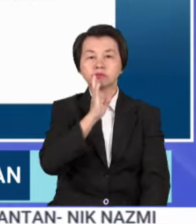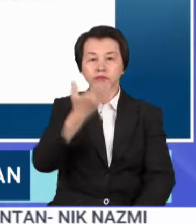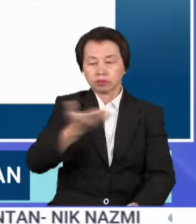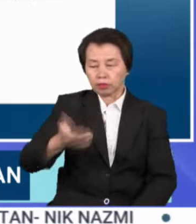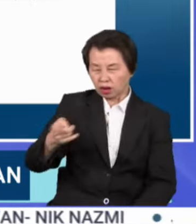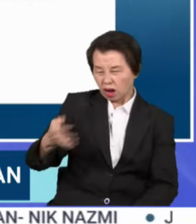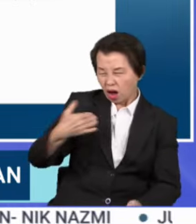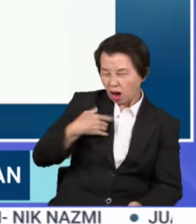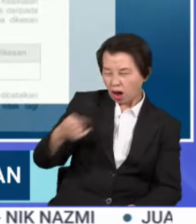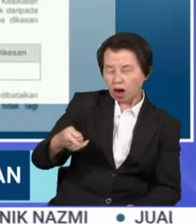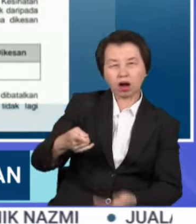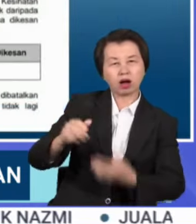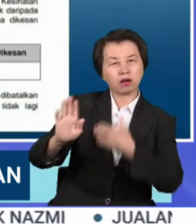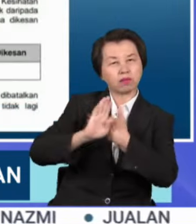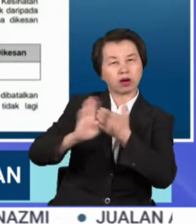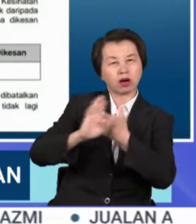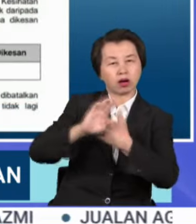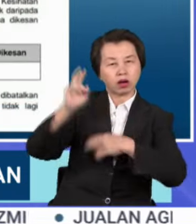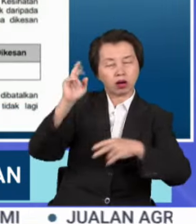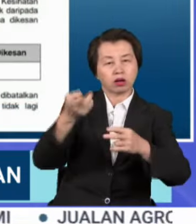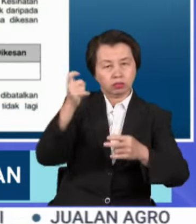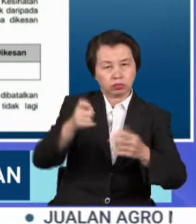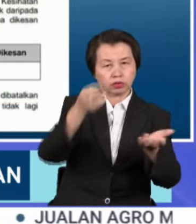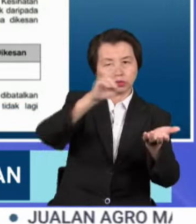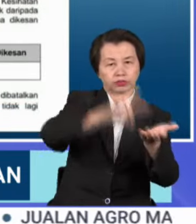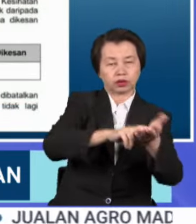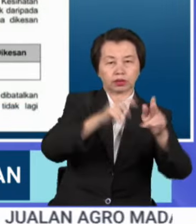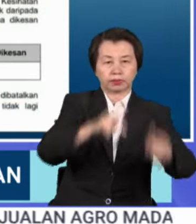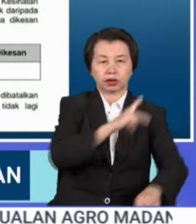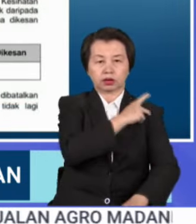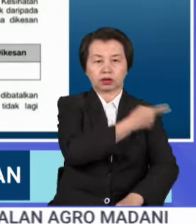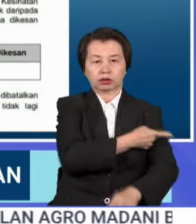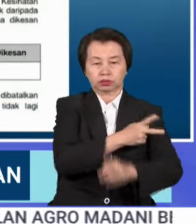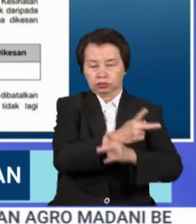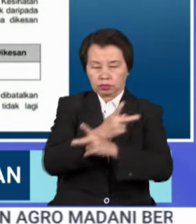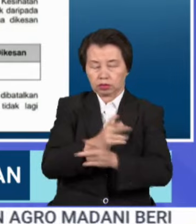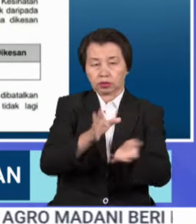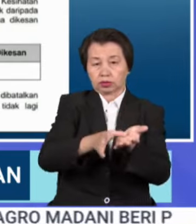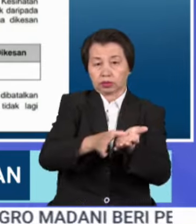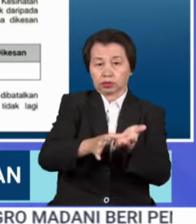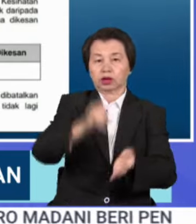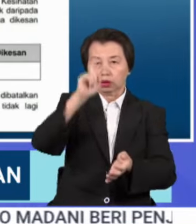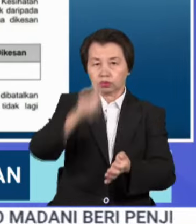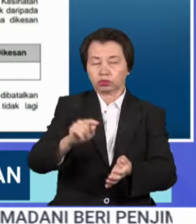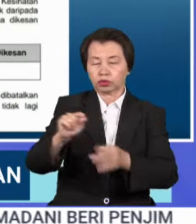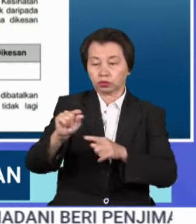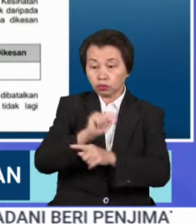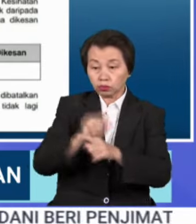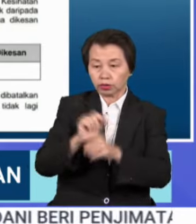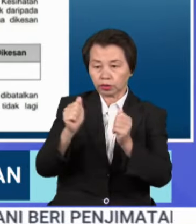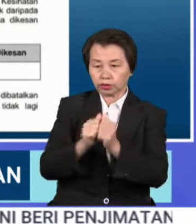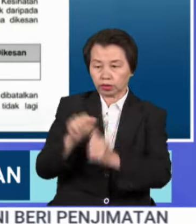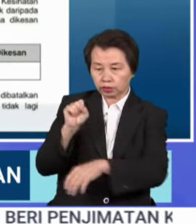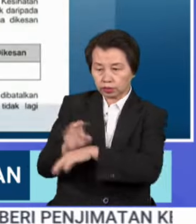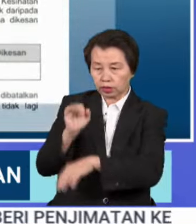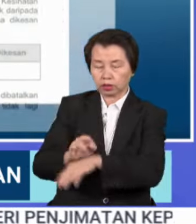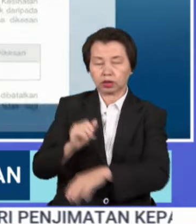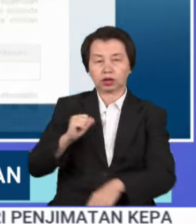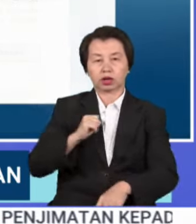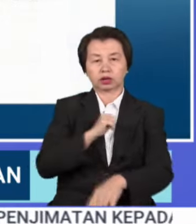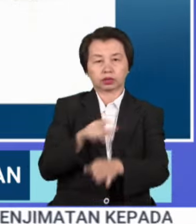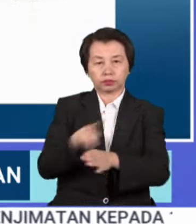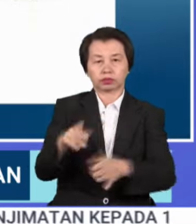produk yang mengandungi miconazole perlu berdaftar dengan pihak berkuasa kawalan dadah dan hanya boleh digunakan dengan nasihat ahli